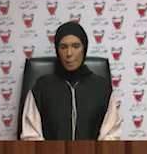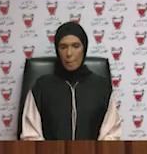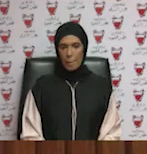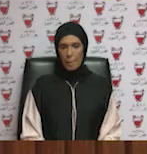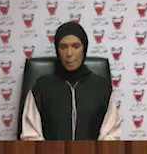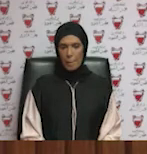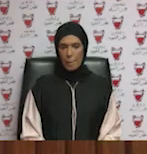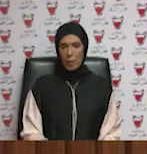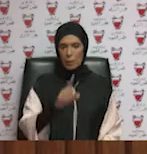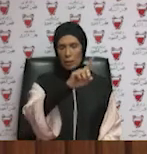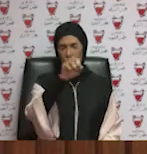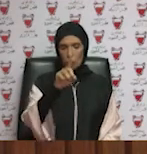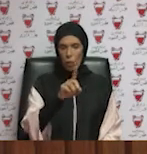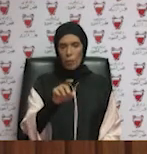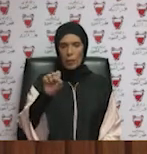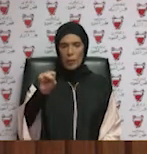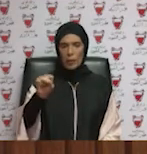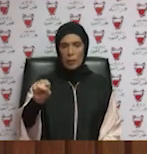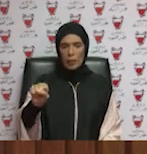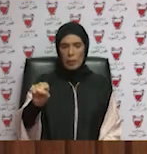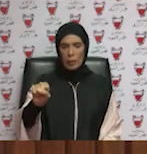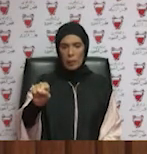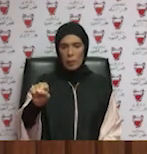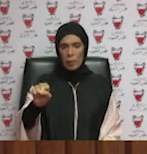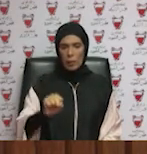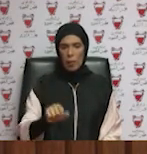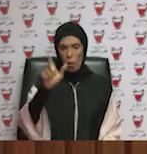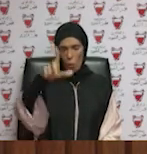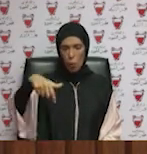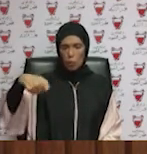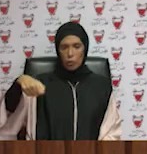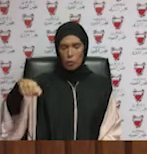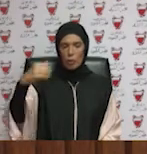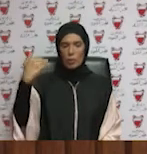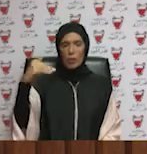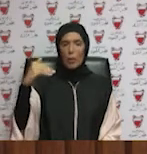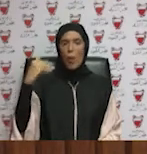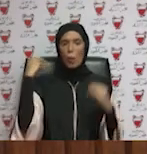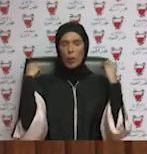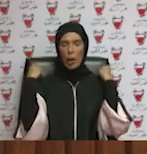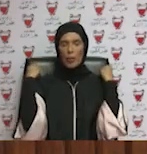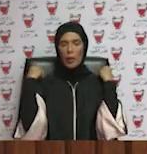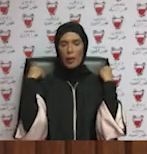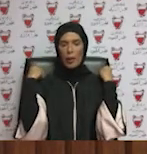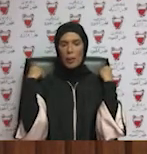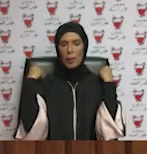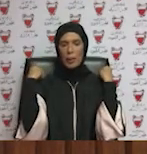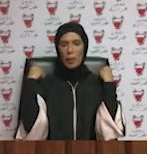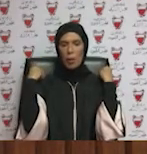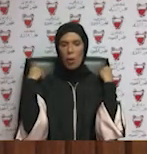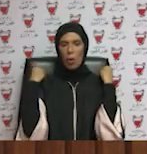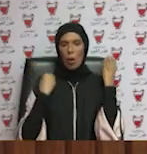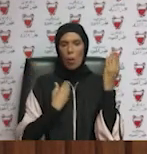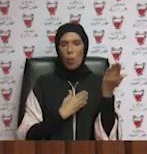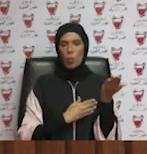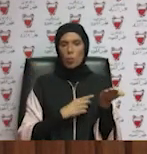في السؤال الموجه إلى صاحب السعادة وزير شؤون الشباب والرياضة والمقدم من سعادة